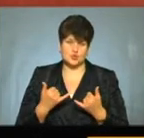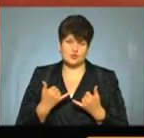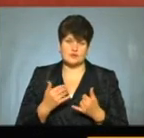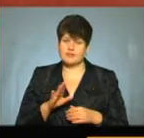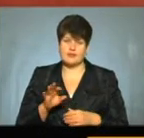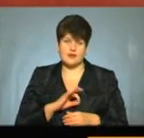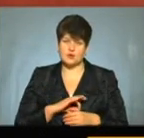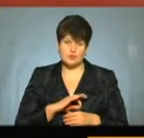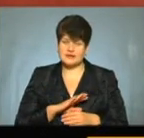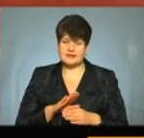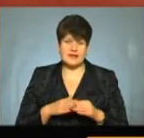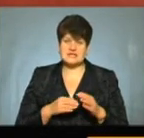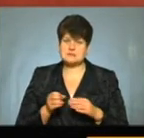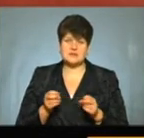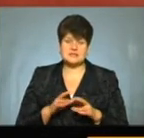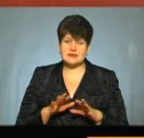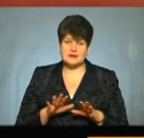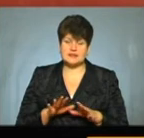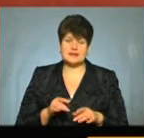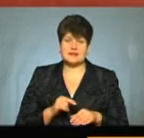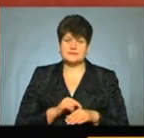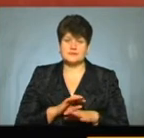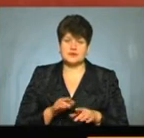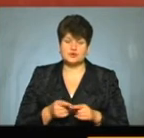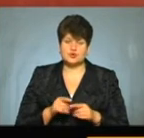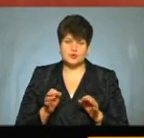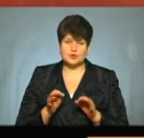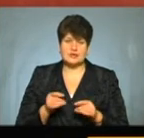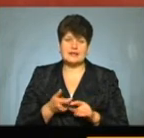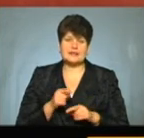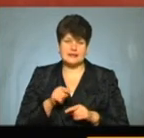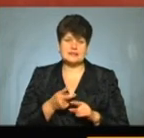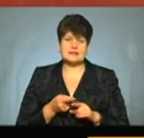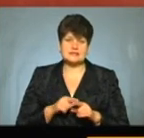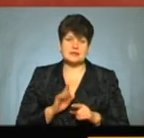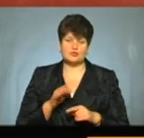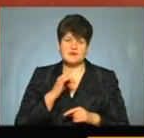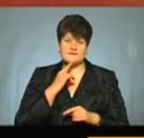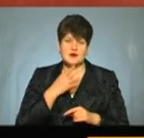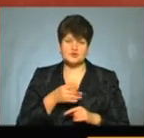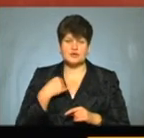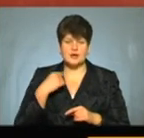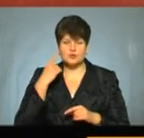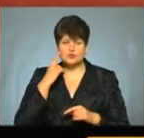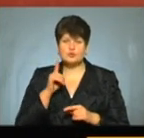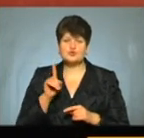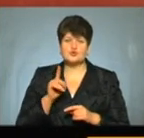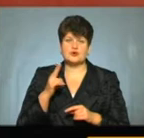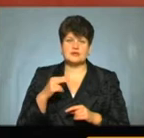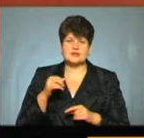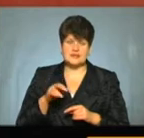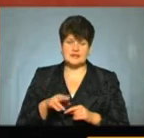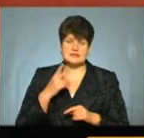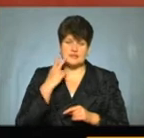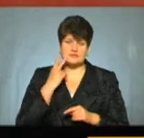юрист, не спеціаліст, навіть не стикалася з цим ніколи, для неї це буде дуже важко. Я думаю, що Дія завжди зможе її